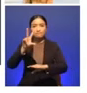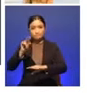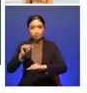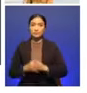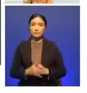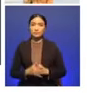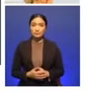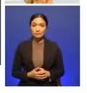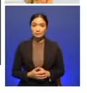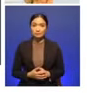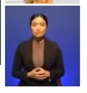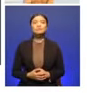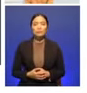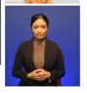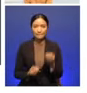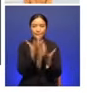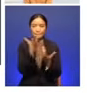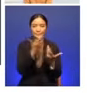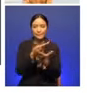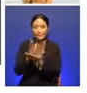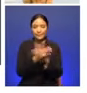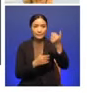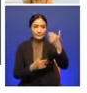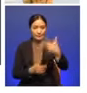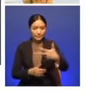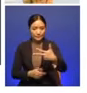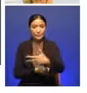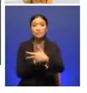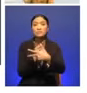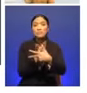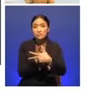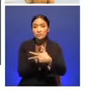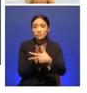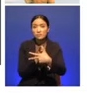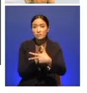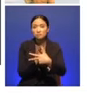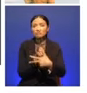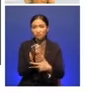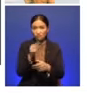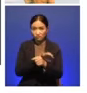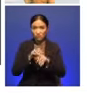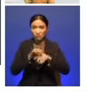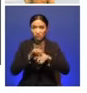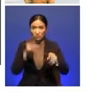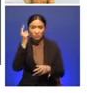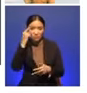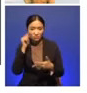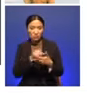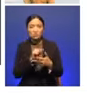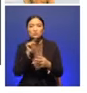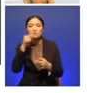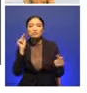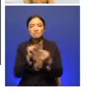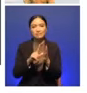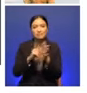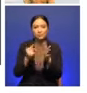ไรเลยเราแบ่งป่าเป็น3อย่างป่าอย่างแรกเนี่ยเหตุการณ์โควิดคงรู้นะครับเราพูดถึงยาฟ้าทลายโจ